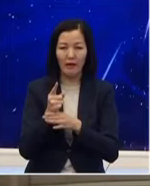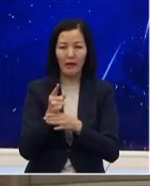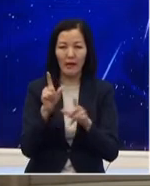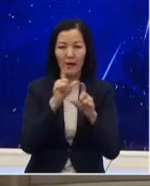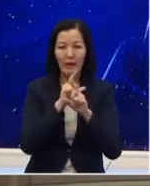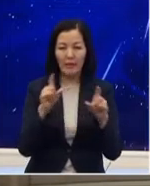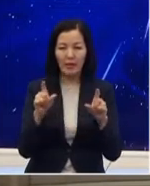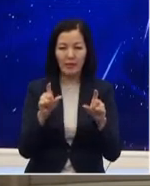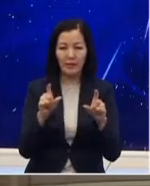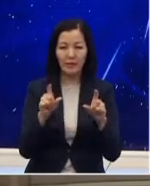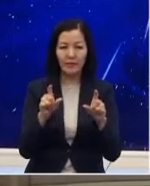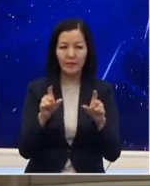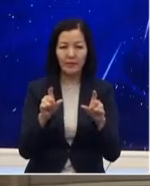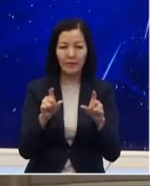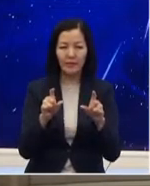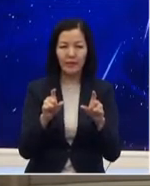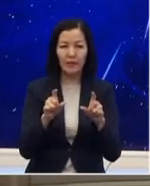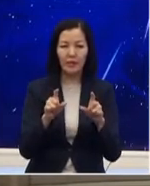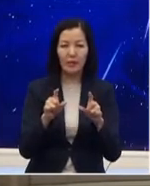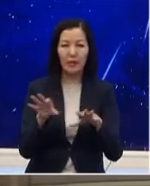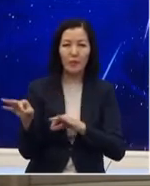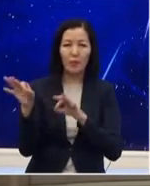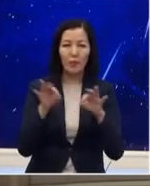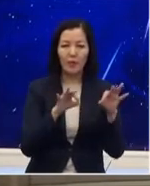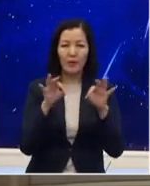Объекты по перевозке